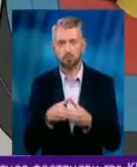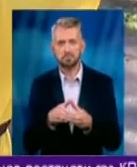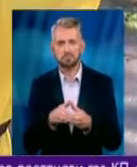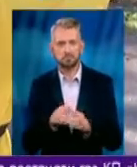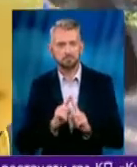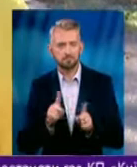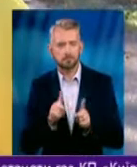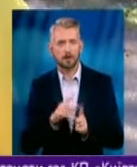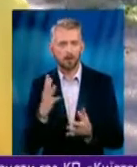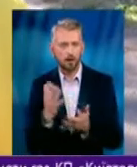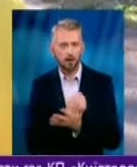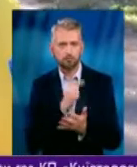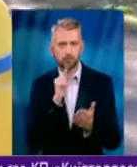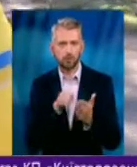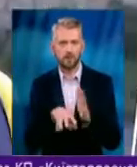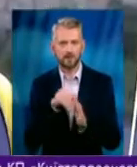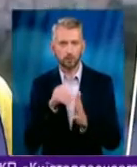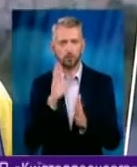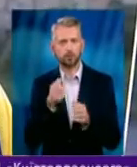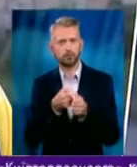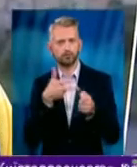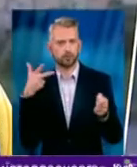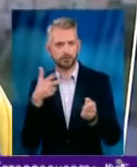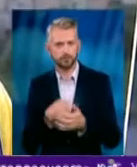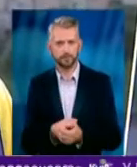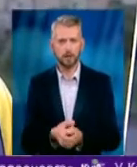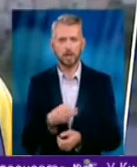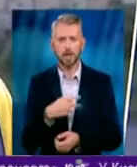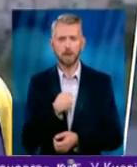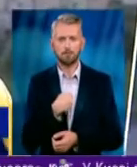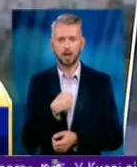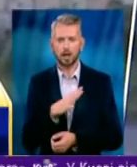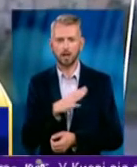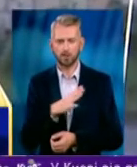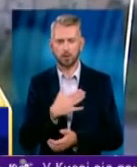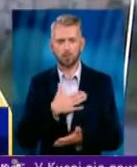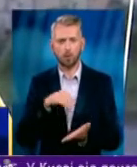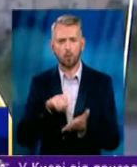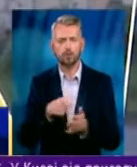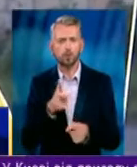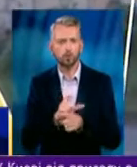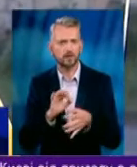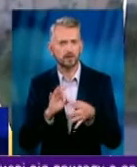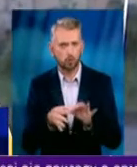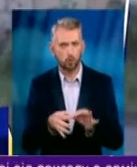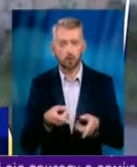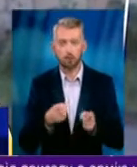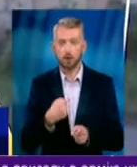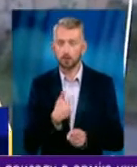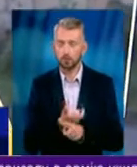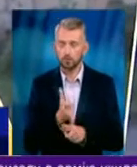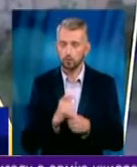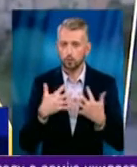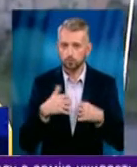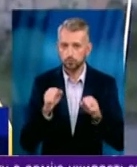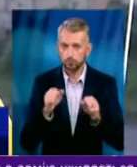пройшла відбір до збірної «Стрілятиме з лука». Для мене була моя участь дуже складною. Насправді я доклала